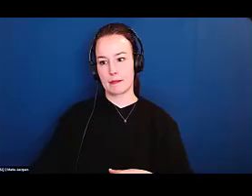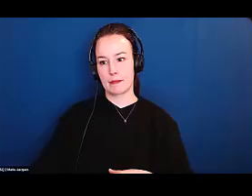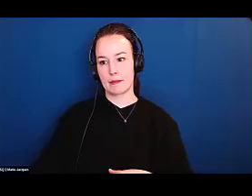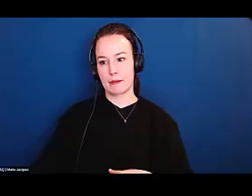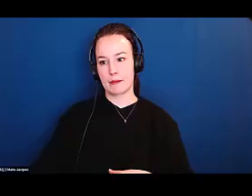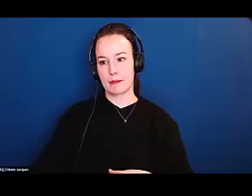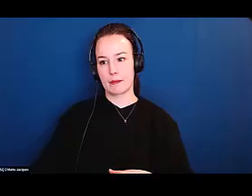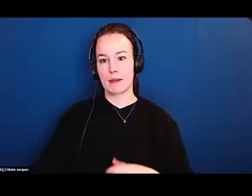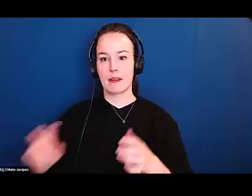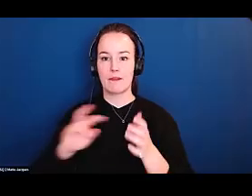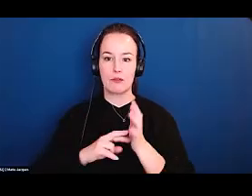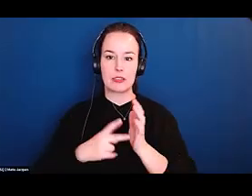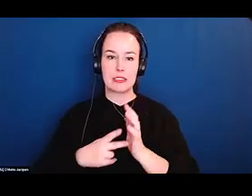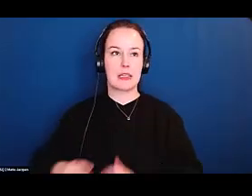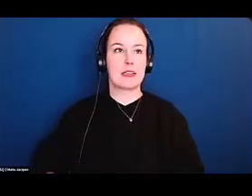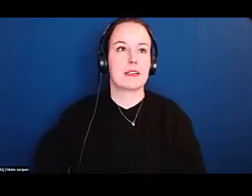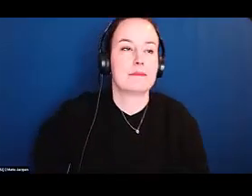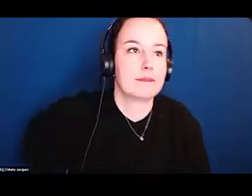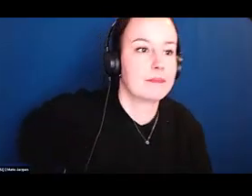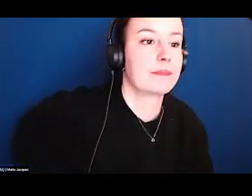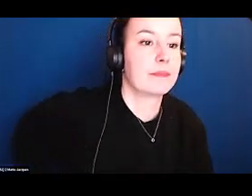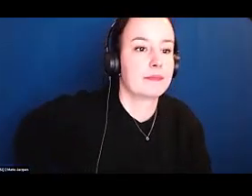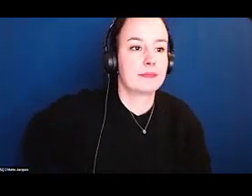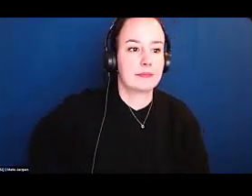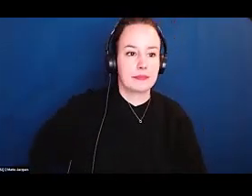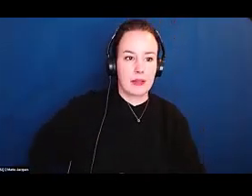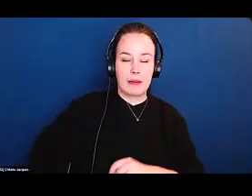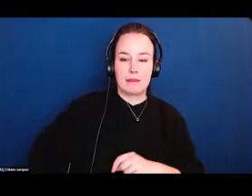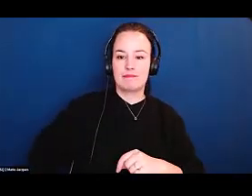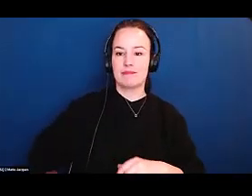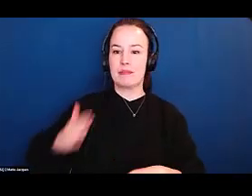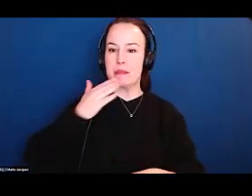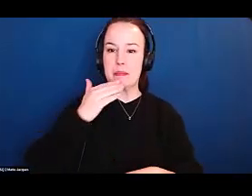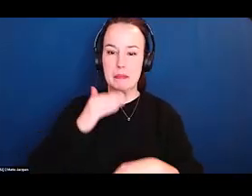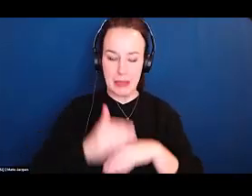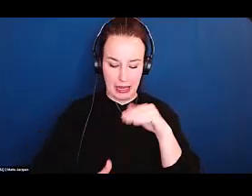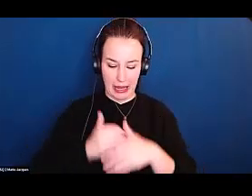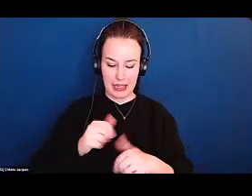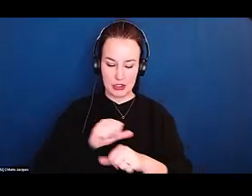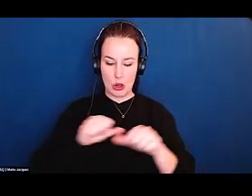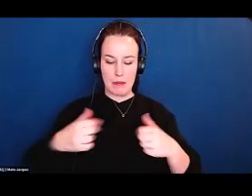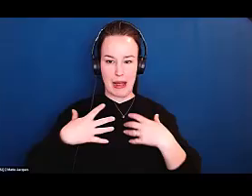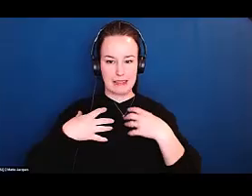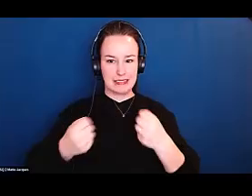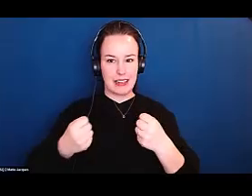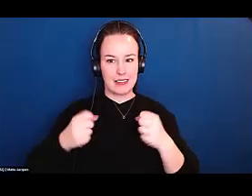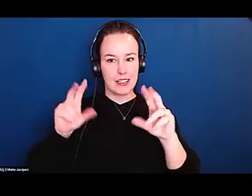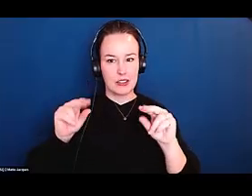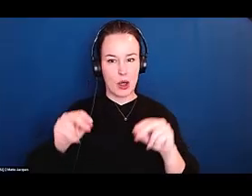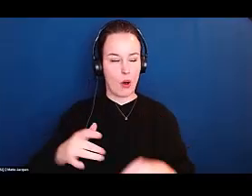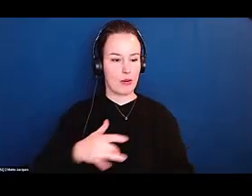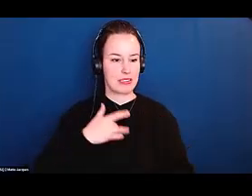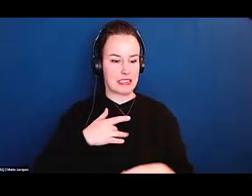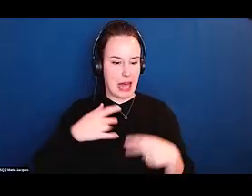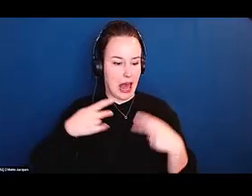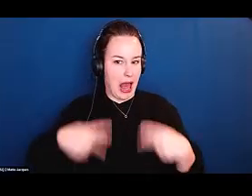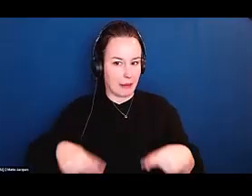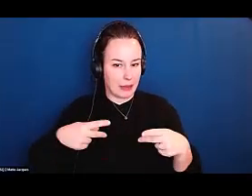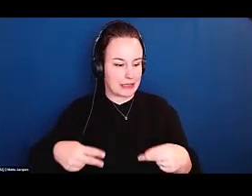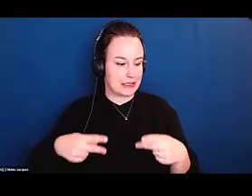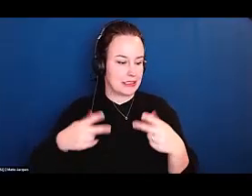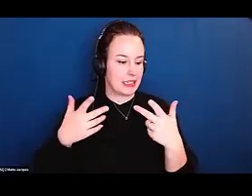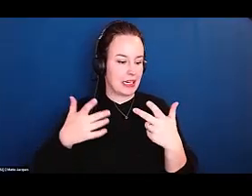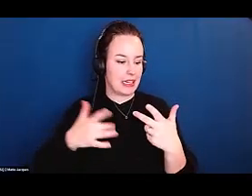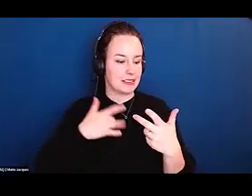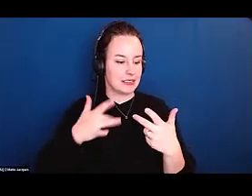Donc le bien-être, ce n'est pas seulement la santé en fait, c'est avoir ce sentiment d'appartenance,